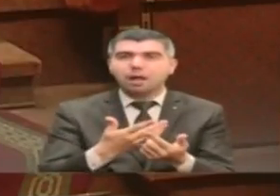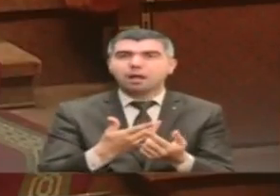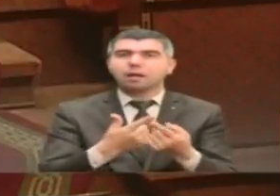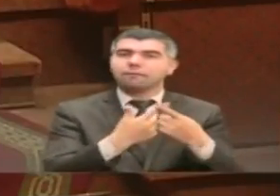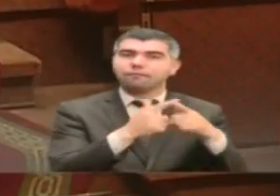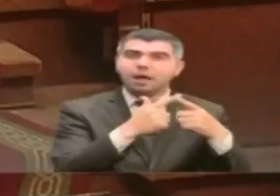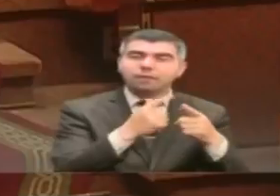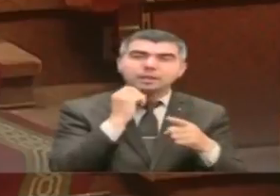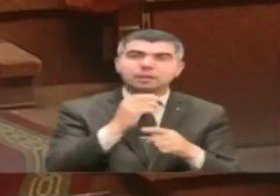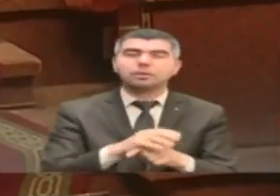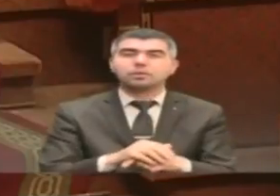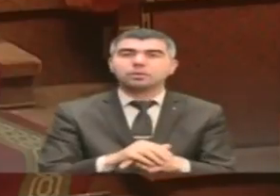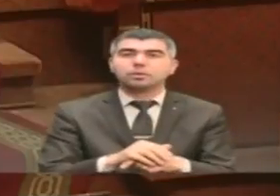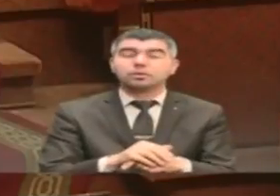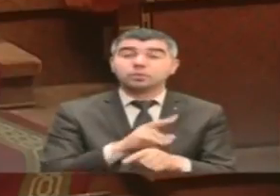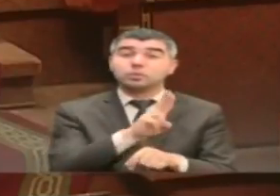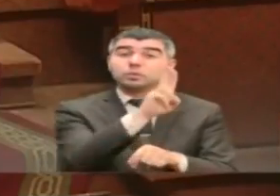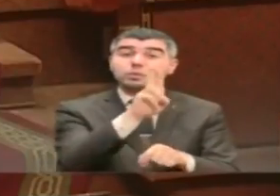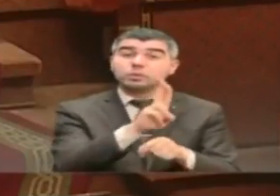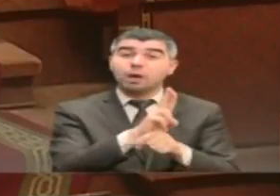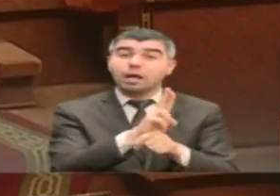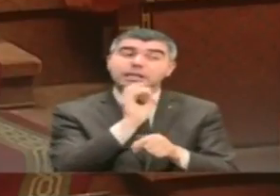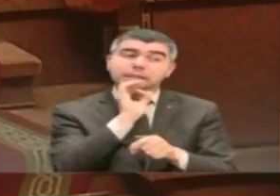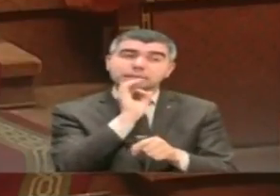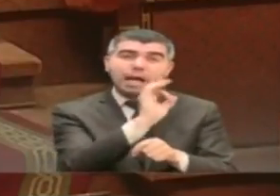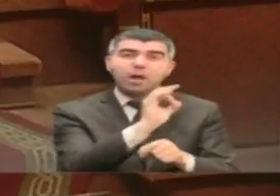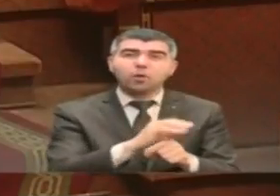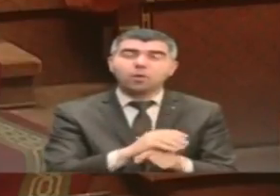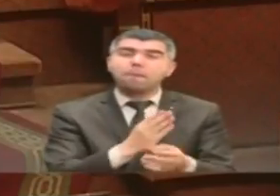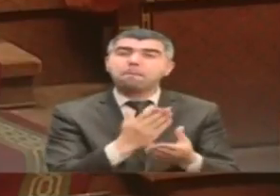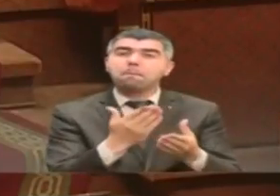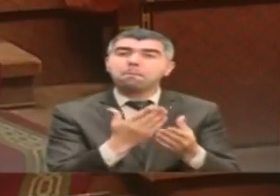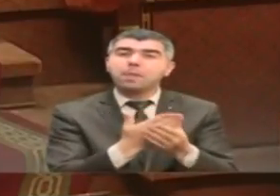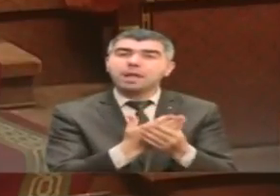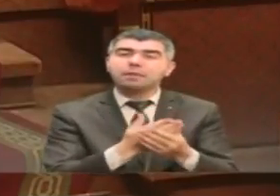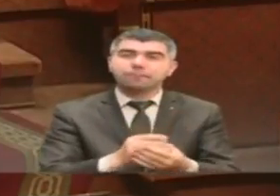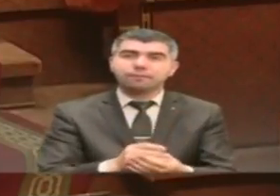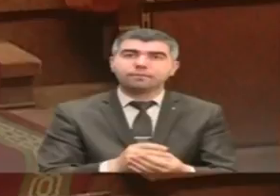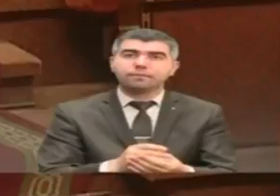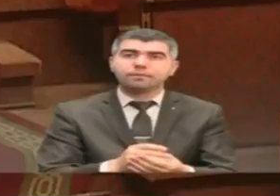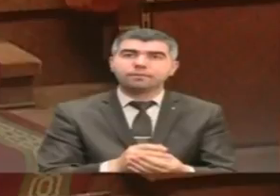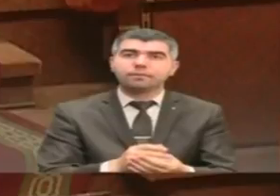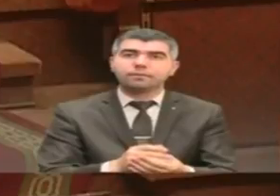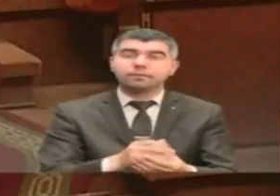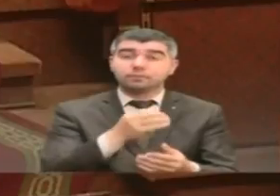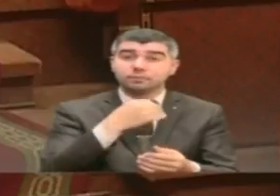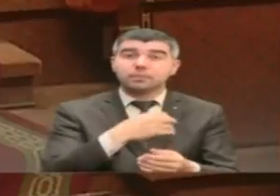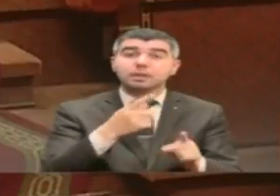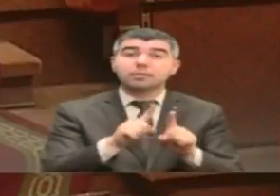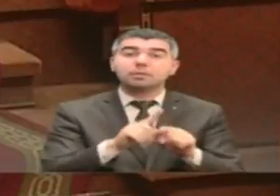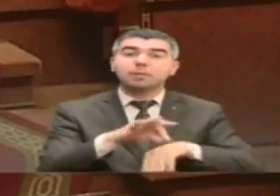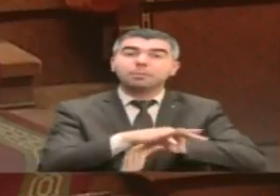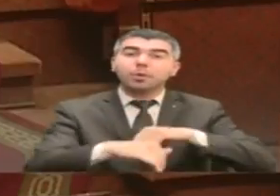على البيئه. لكن في هذا السؤال بالضبط الملف خص يتودع لدى وكاله الحوض